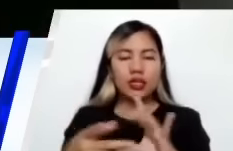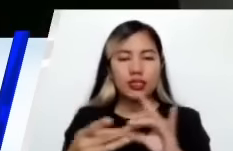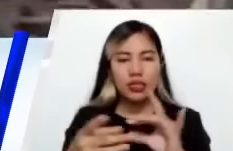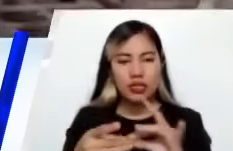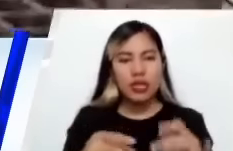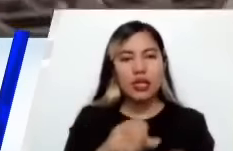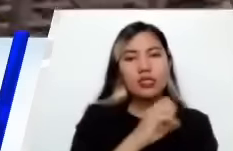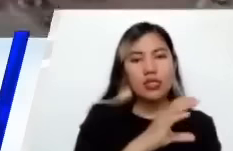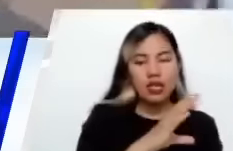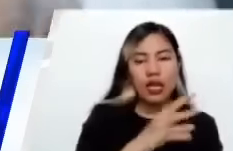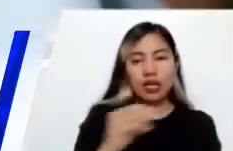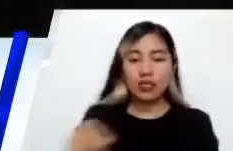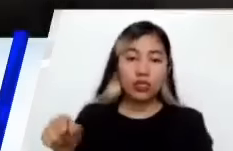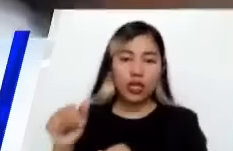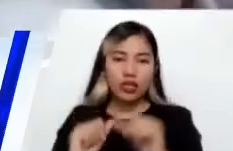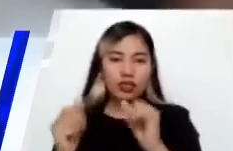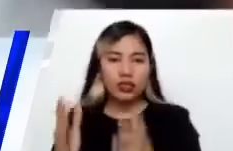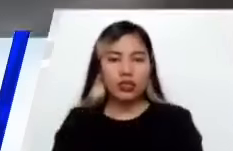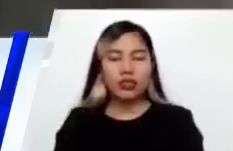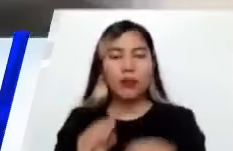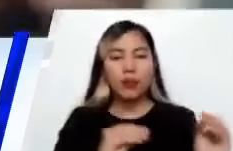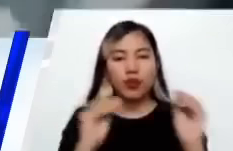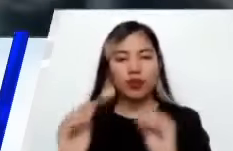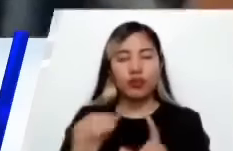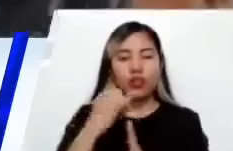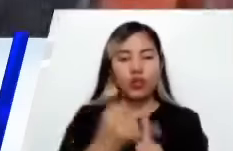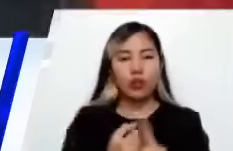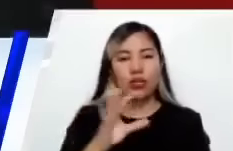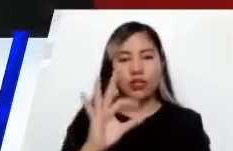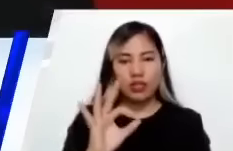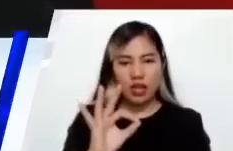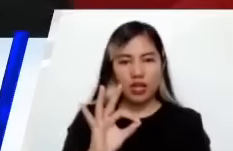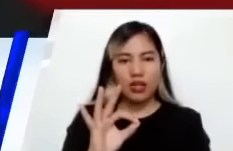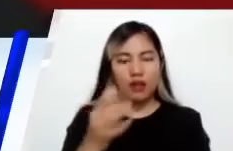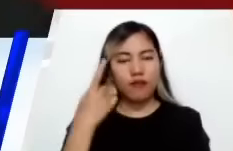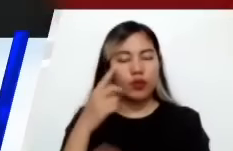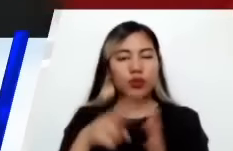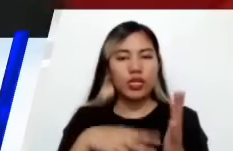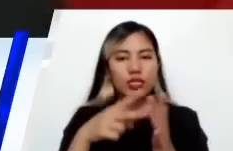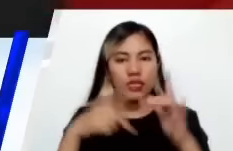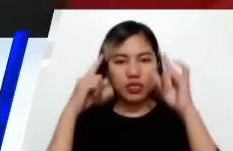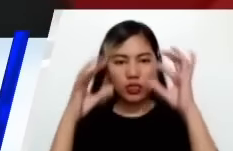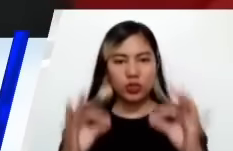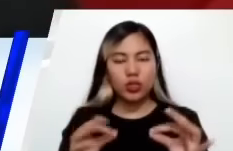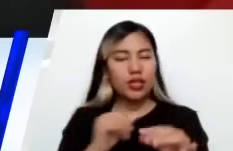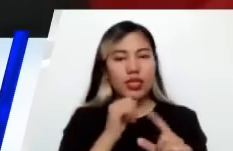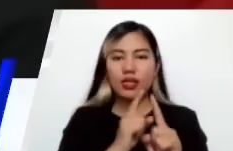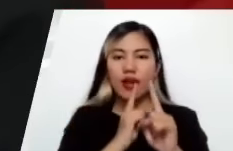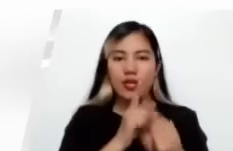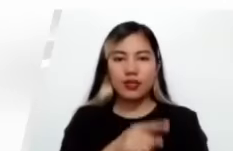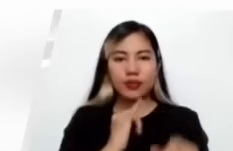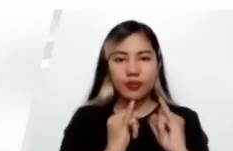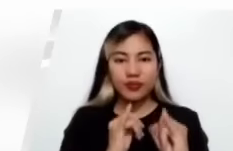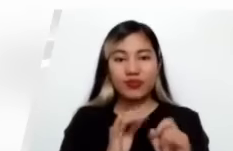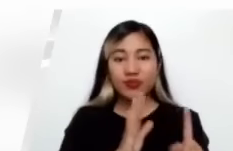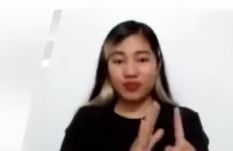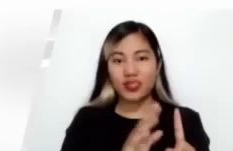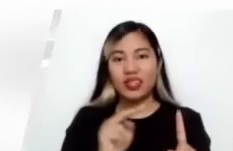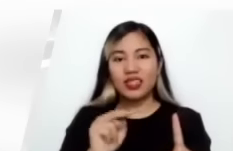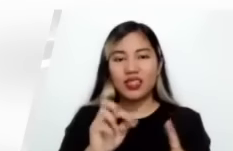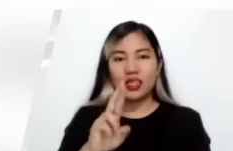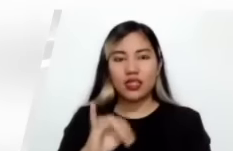motion. Iniurong sa January 9 ang arraignment. Hindi nagbigay ng pahayag ang kampo ni Neri. Nauna